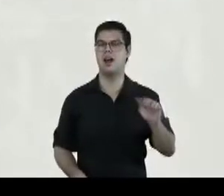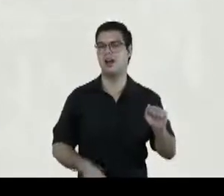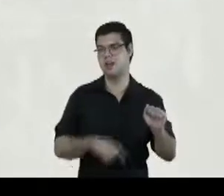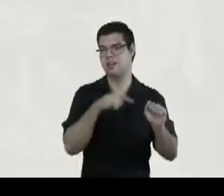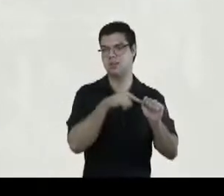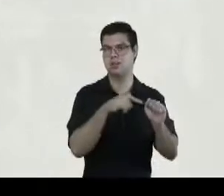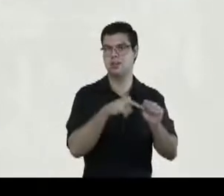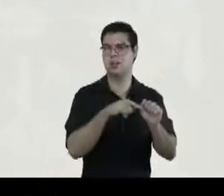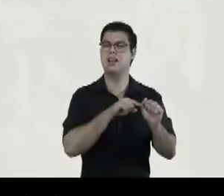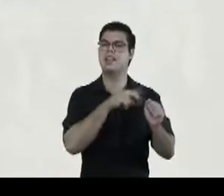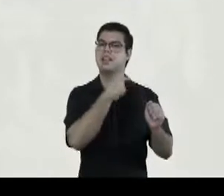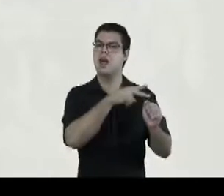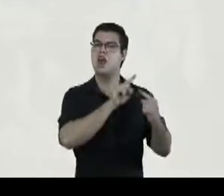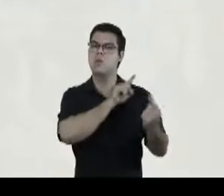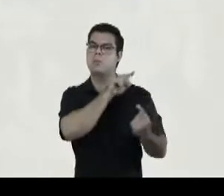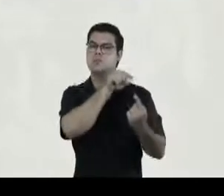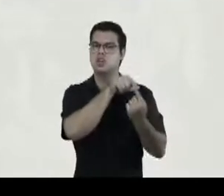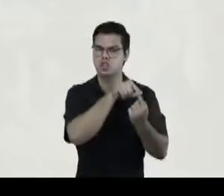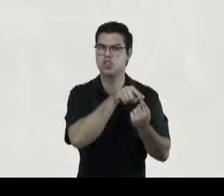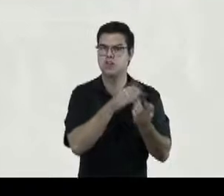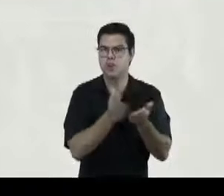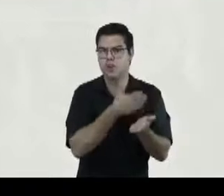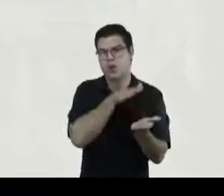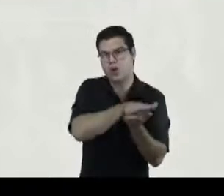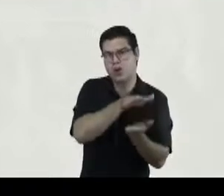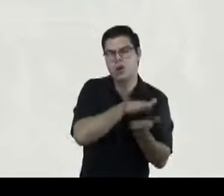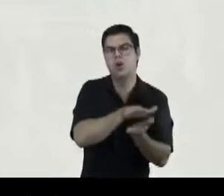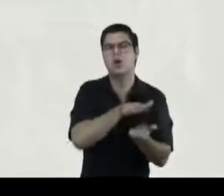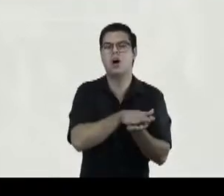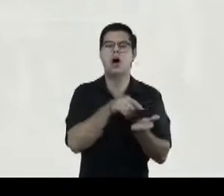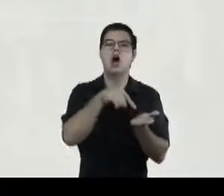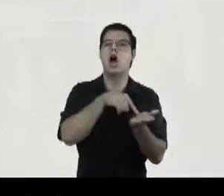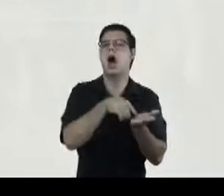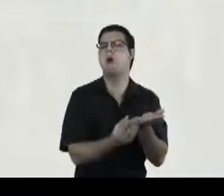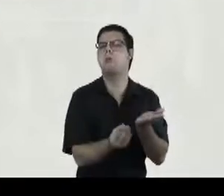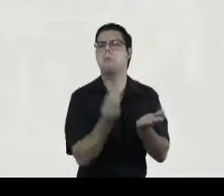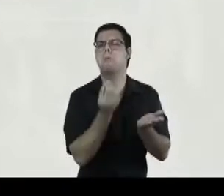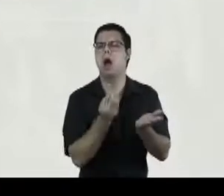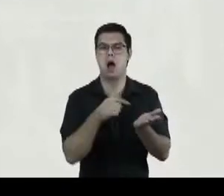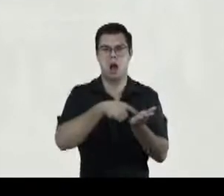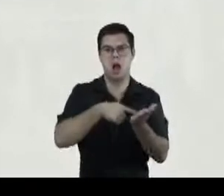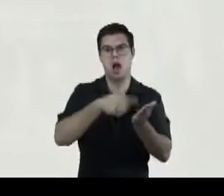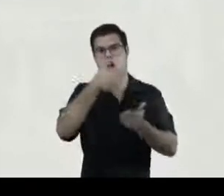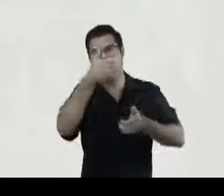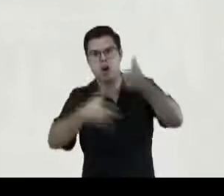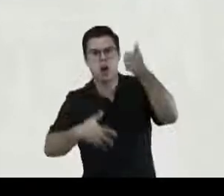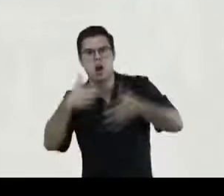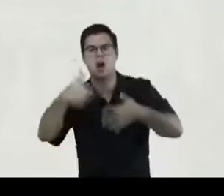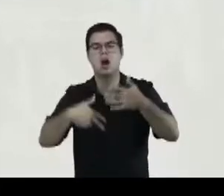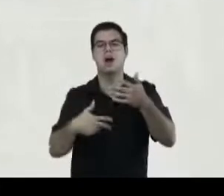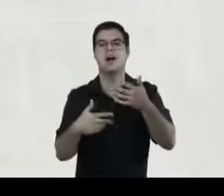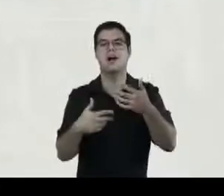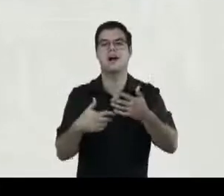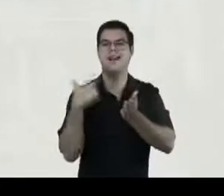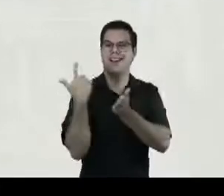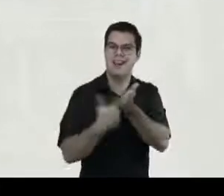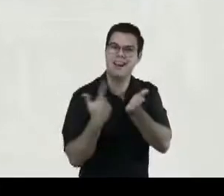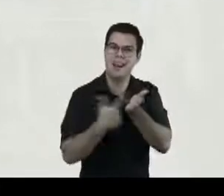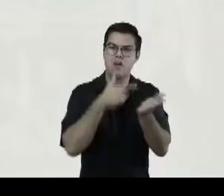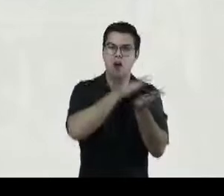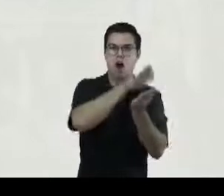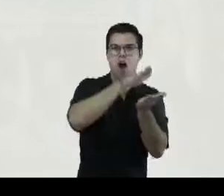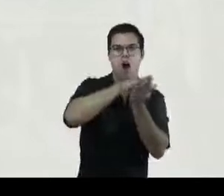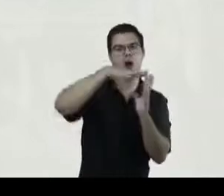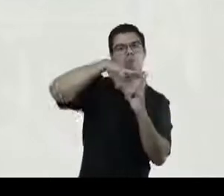imprimés, c'était de décrire les livres publiés dans le monde entier au XVIe siècle. Donc, vous voyez des